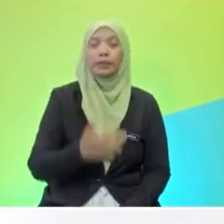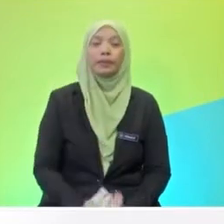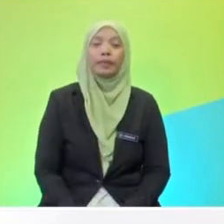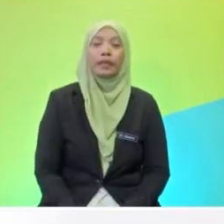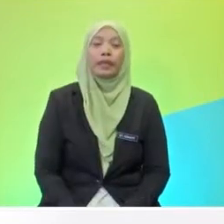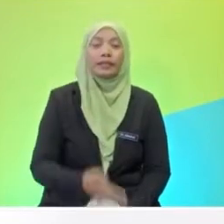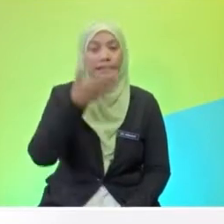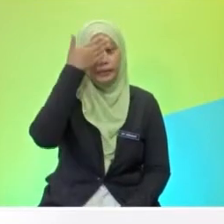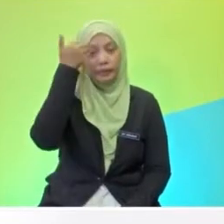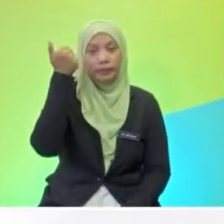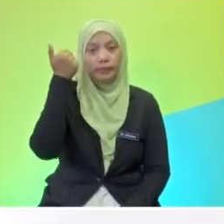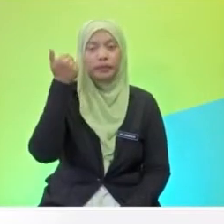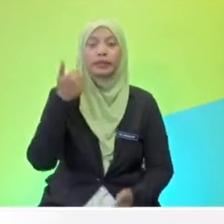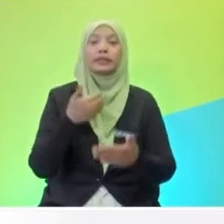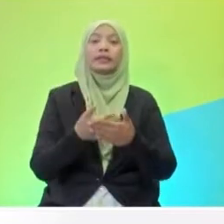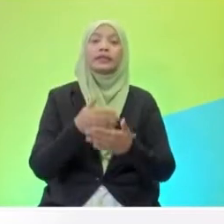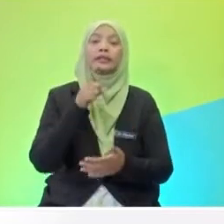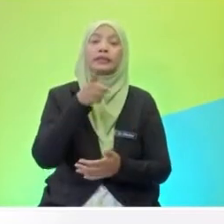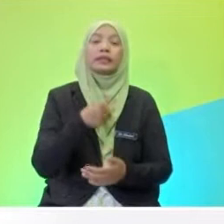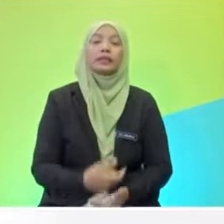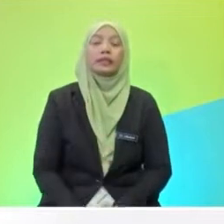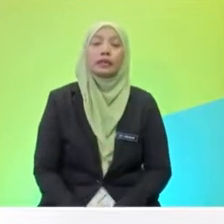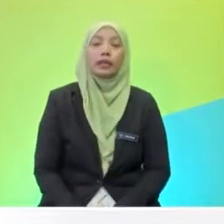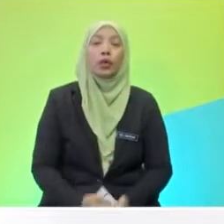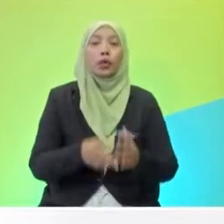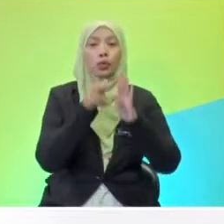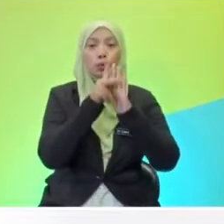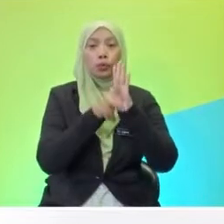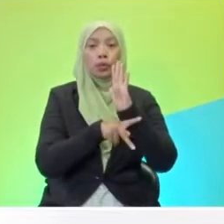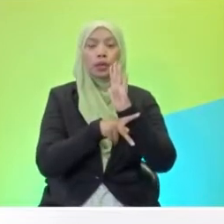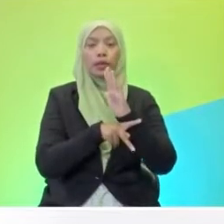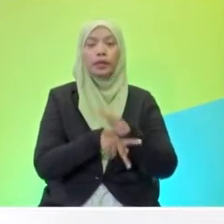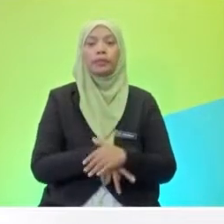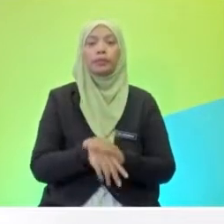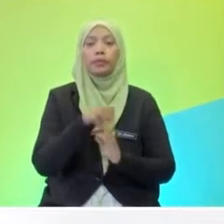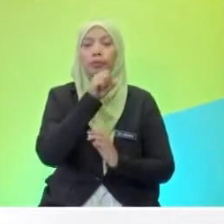sebab dekat sana kurang pembuangan